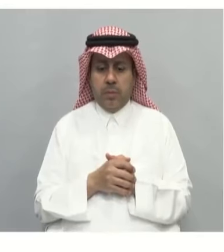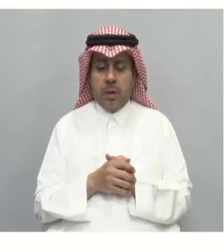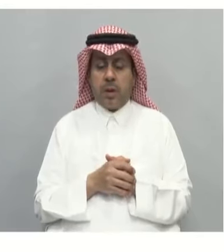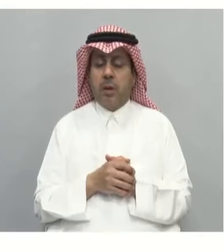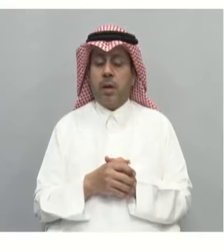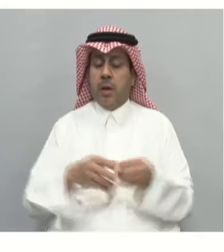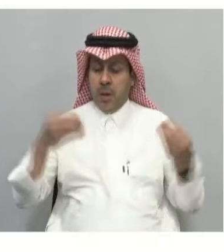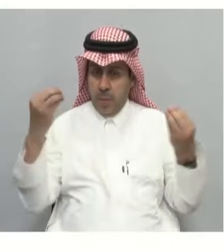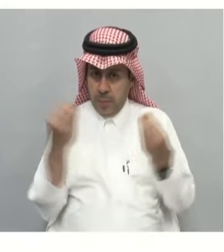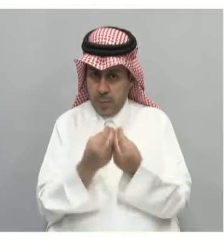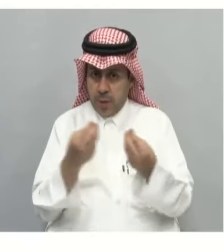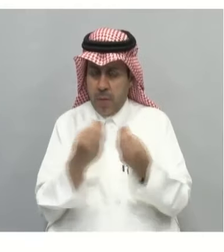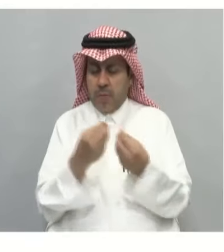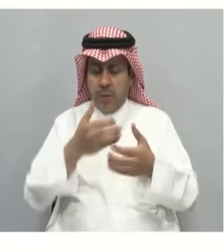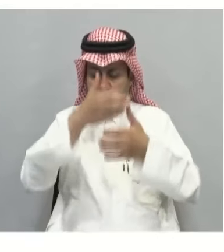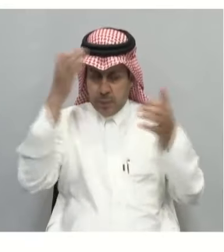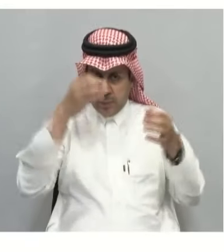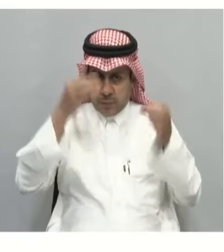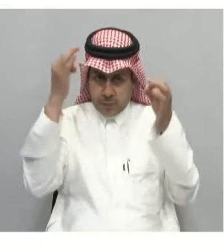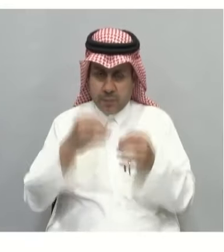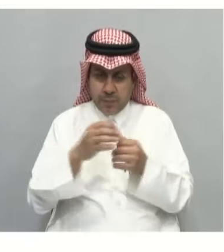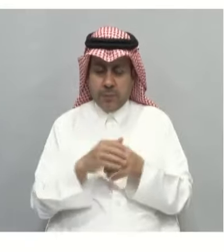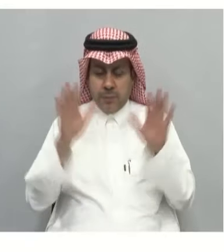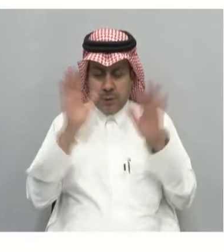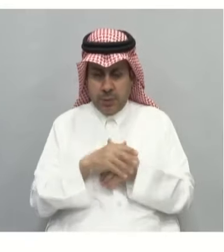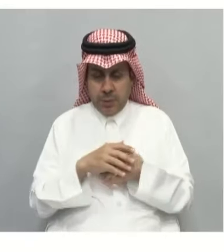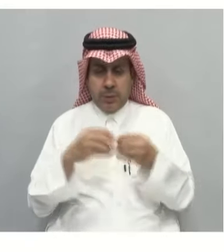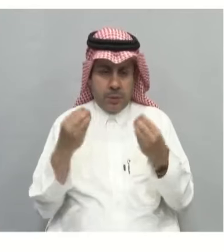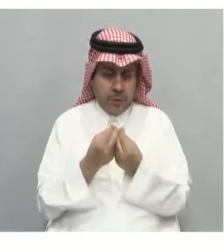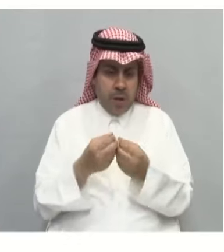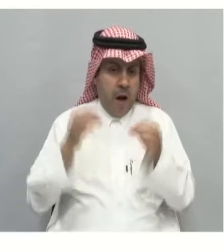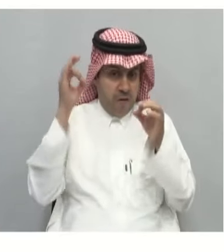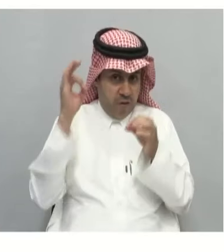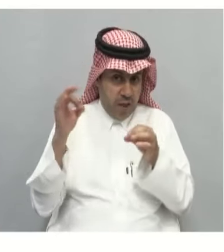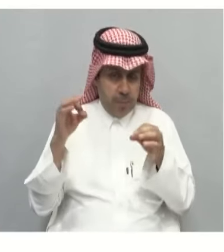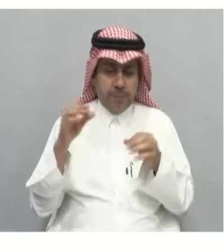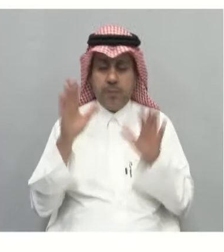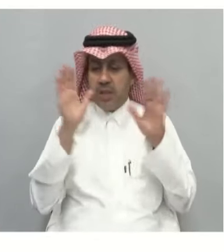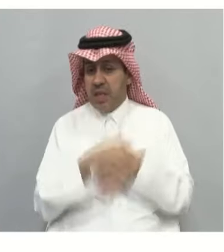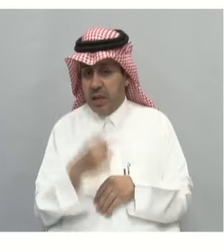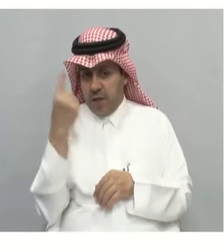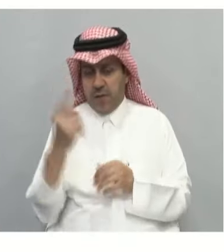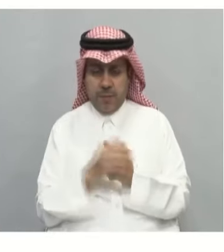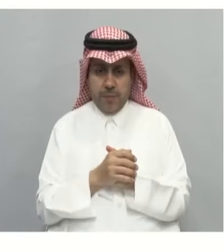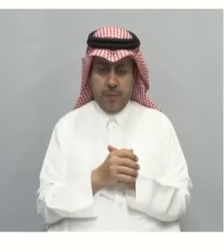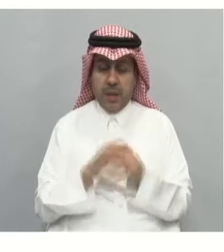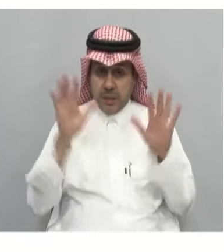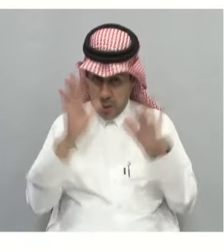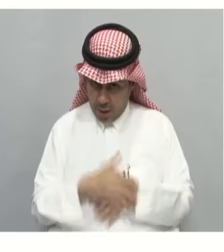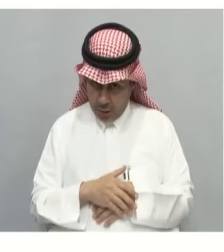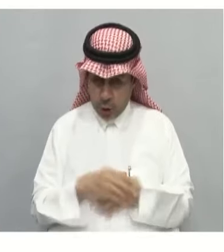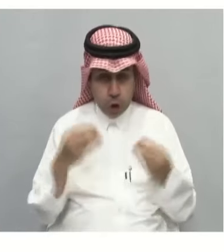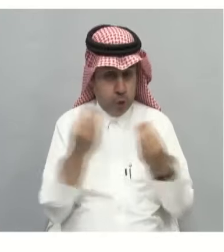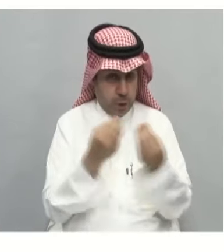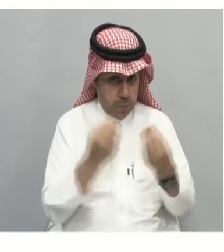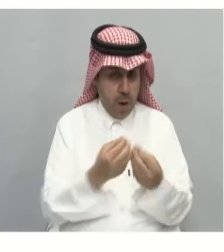اتفق العلماء على ان صلاه الجماعه افضل من صلاه الفرد ذكرنا قبل قليل محبه الله جل